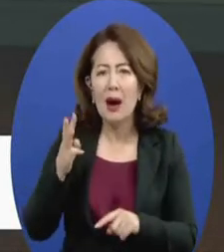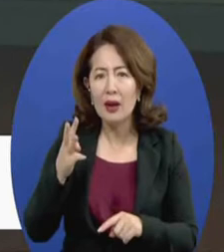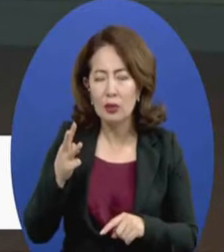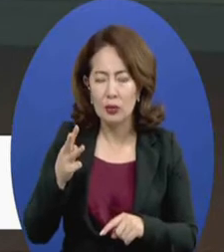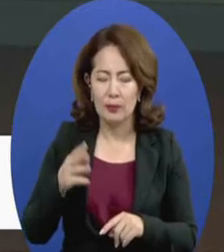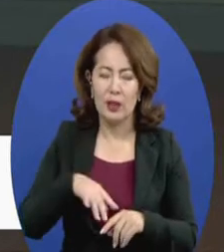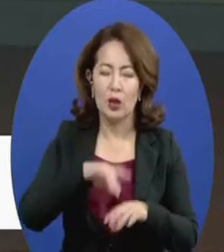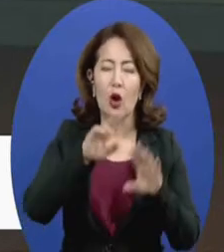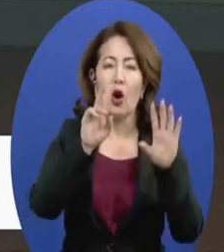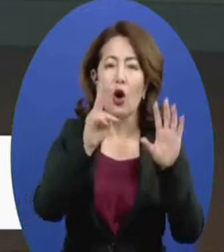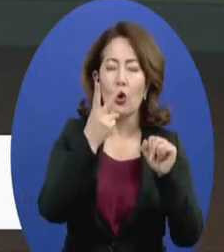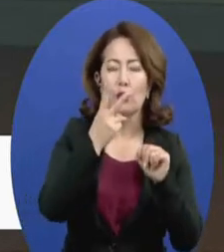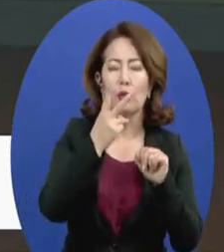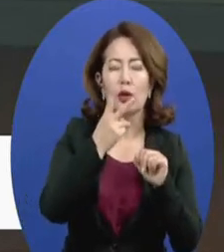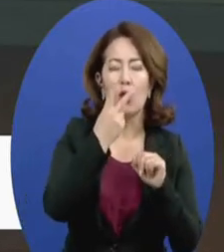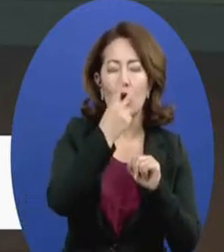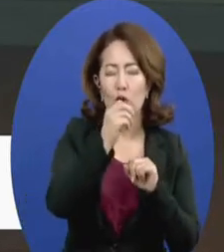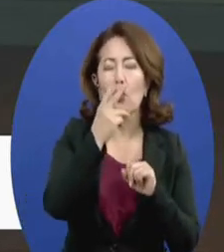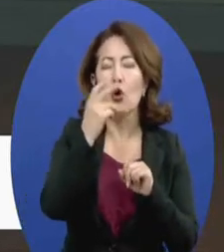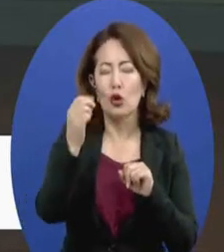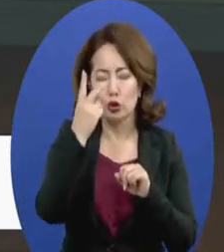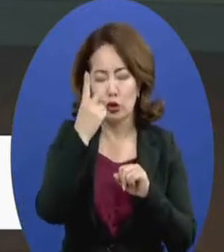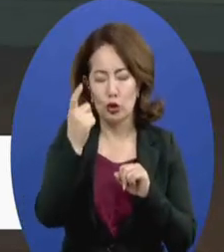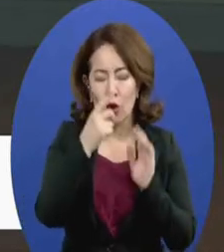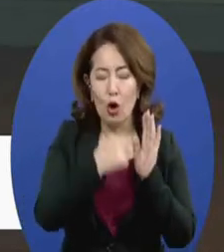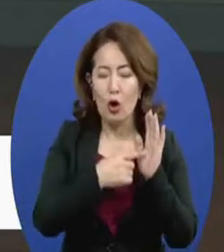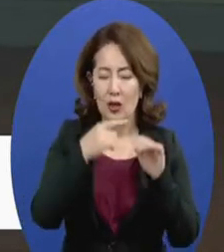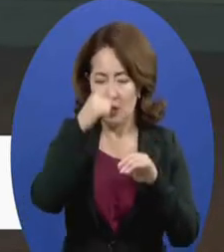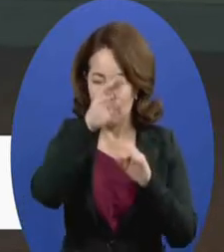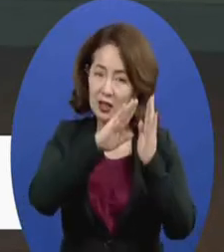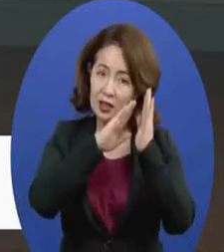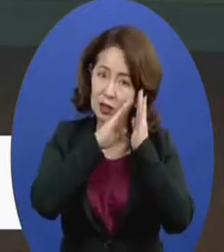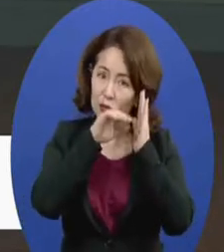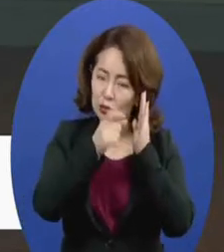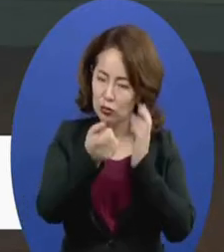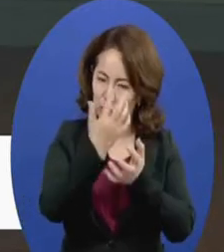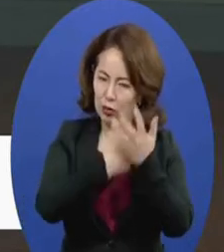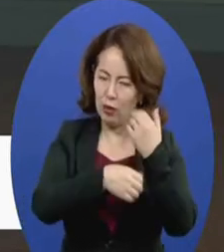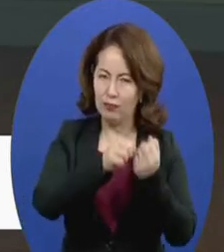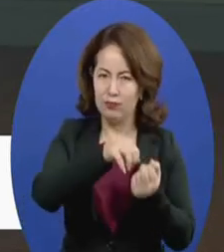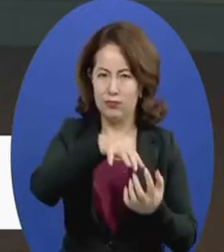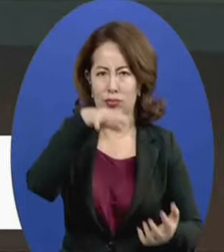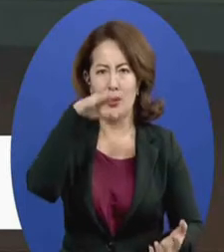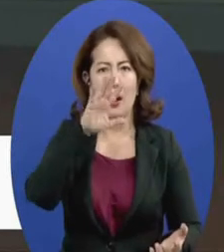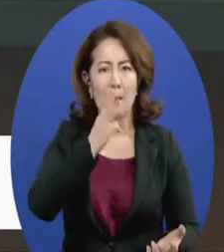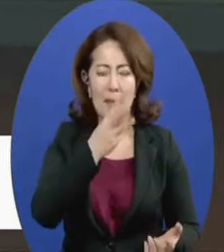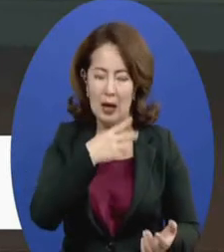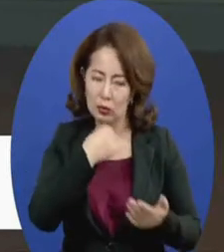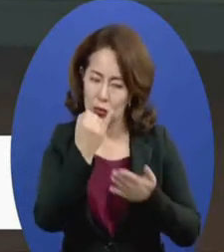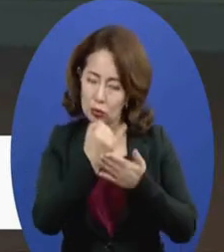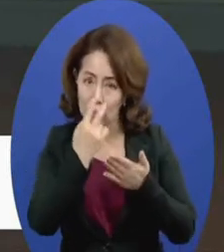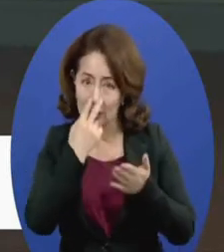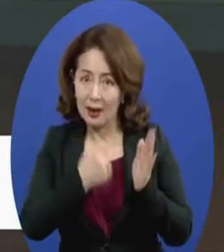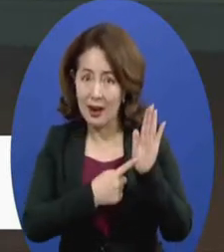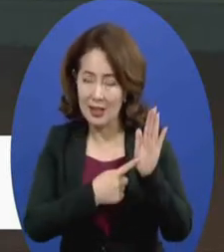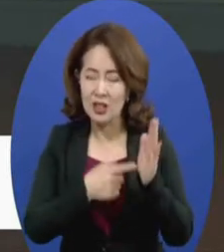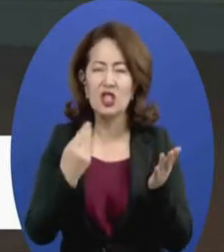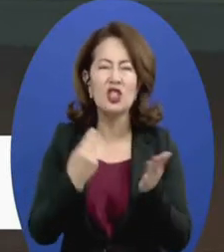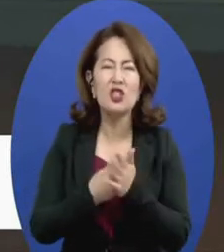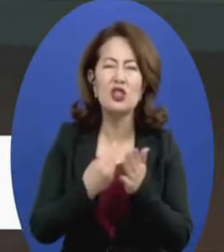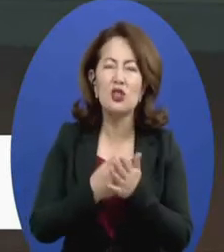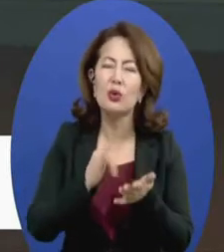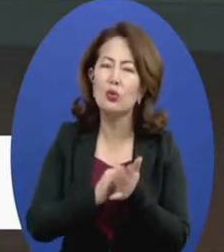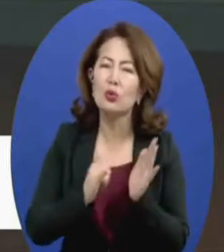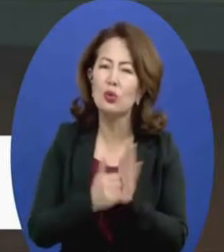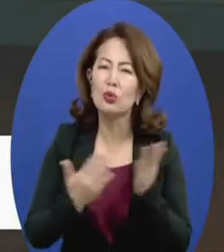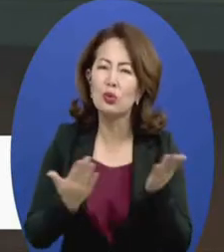оны 2 дугаар сард эмнэлэг төвтэй эмчилгээний тоо оргил үедээ хүрч болзошгүй 4-6 гарч байна. Өөрөөр хэлбэл халдварын